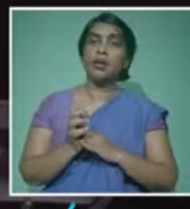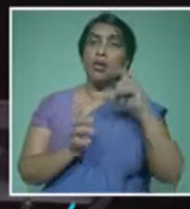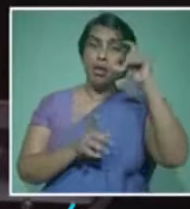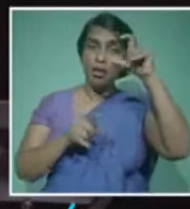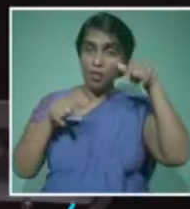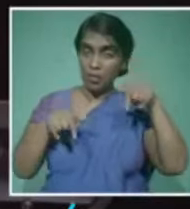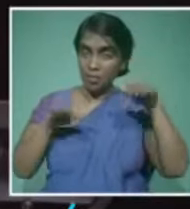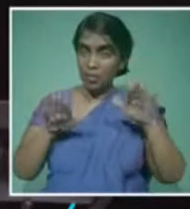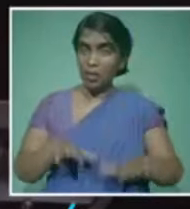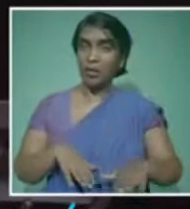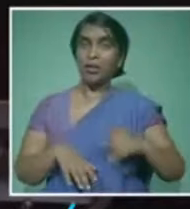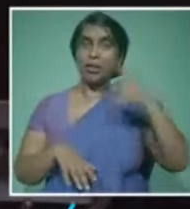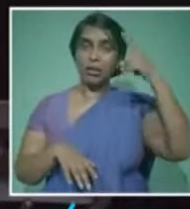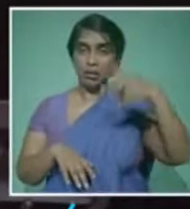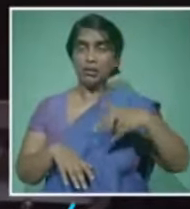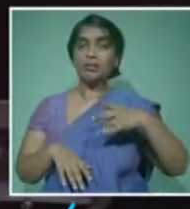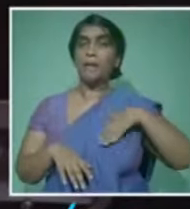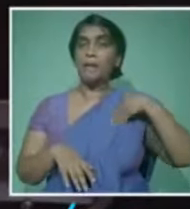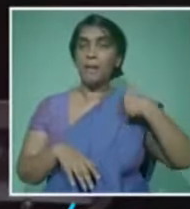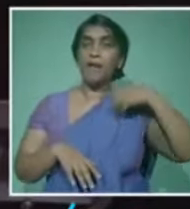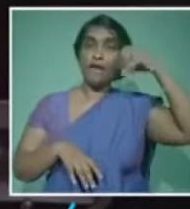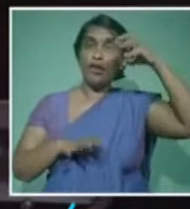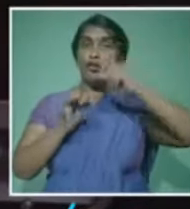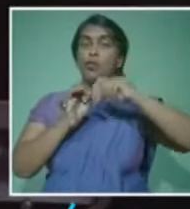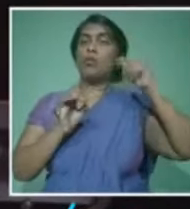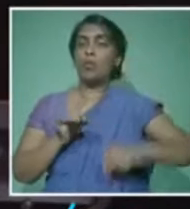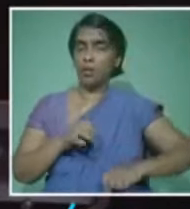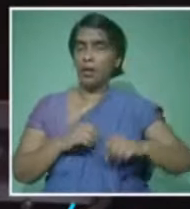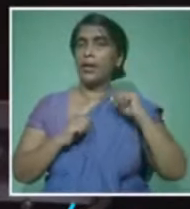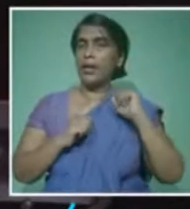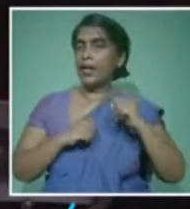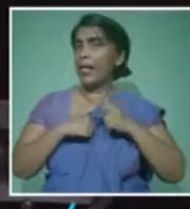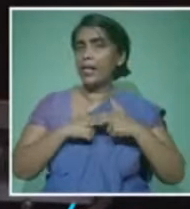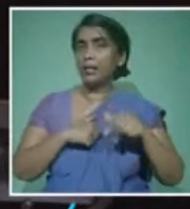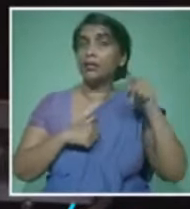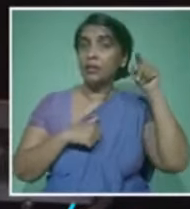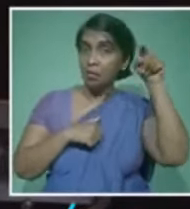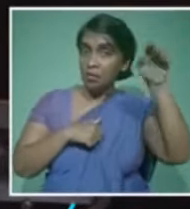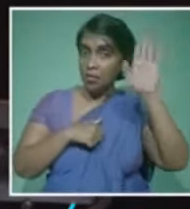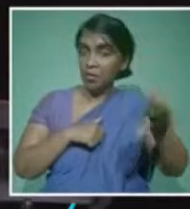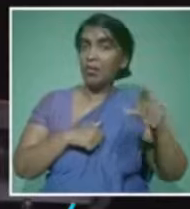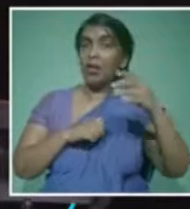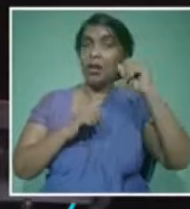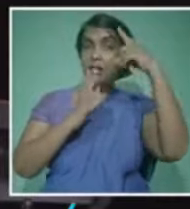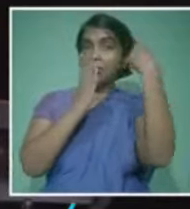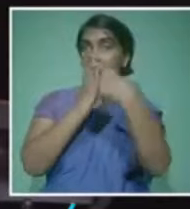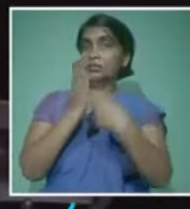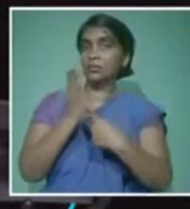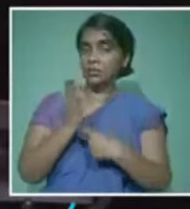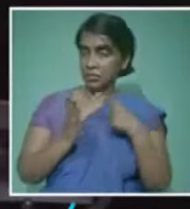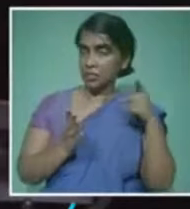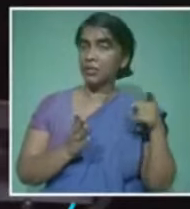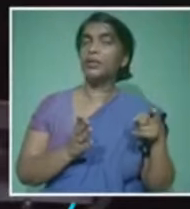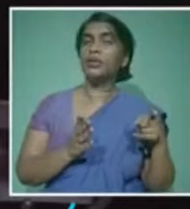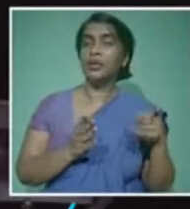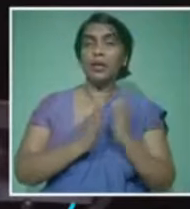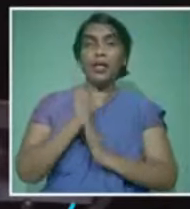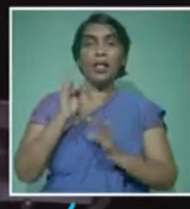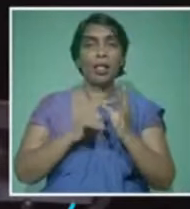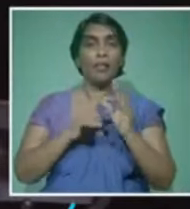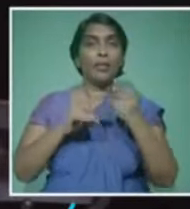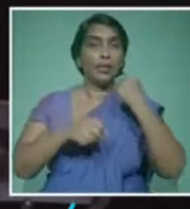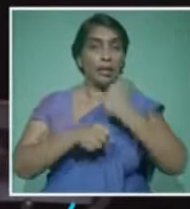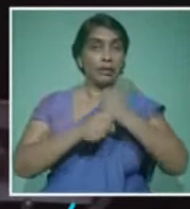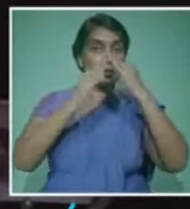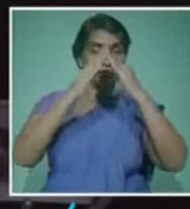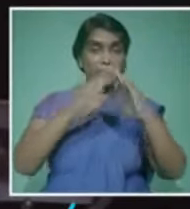ඉන්න නියෝජ්‍ය සාමාජික අධිකාරීතුමාව විදුලි බල මණ්ඩලයේ මොකද හේතුව එයා ගාව තියෙනවා ලයිස්තුවක් මේ අමාත්‍ය නිල